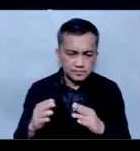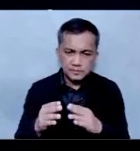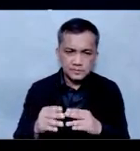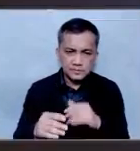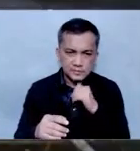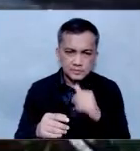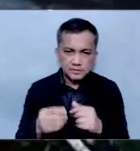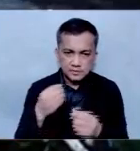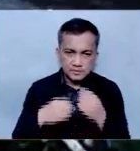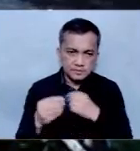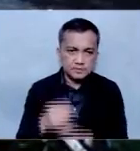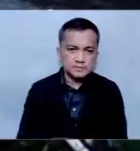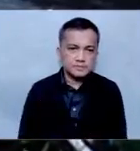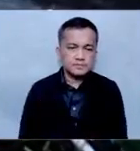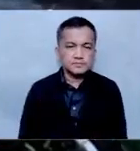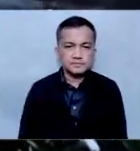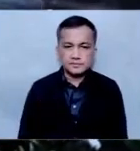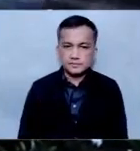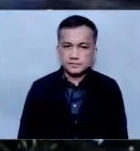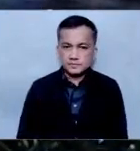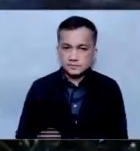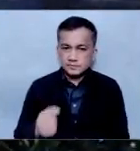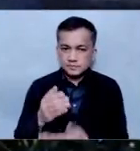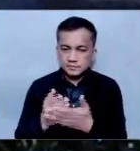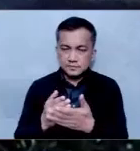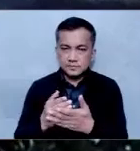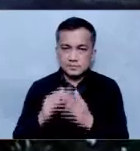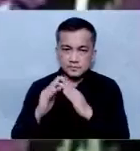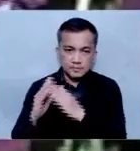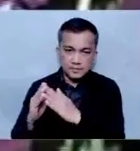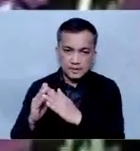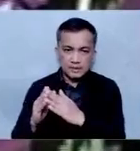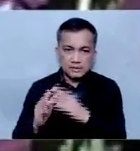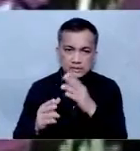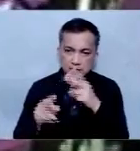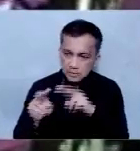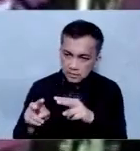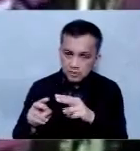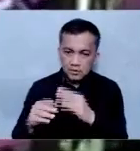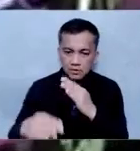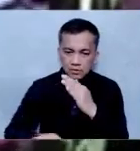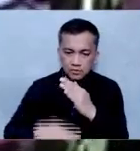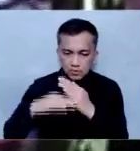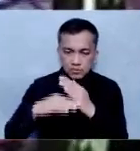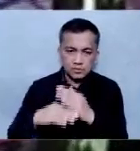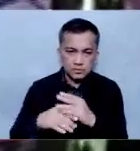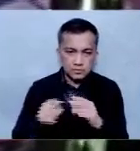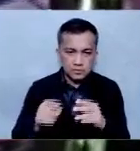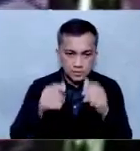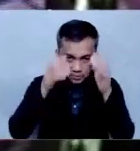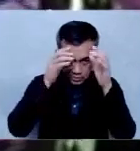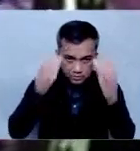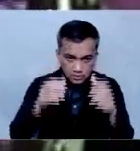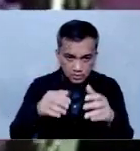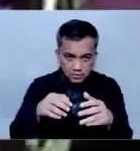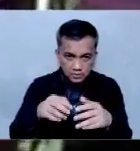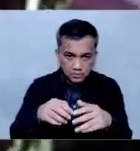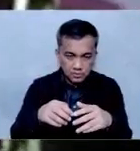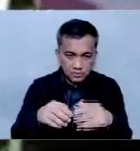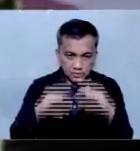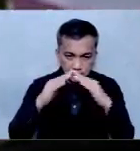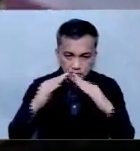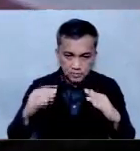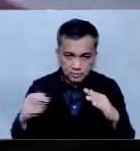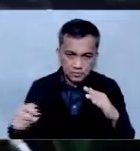kumakain. Ang ilang bahay, bubong na lamang ang makikita. Naispatan din ang isang kalabaw na tumuntong na sa bubong para hindi